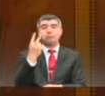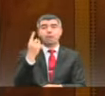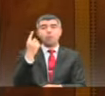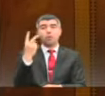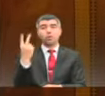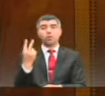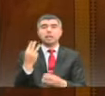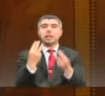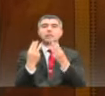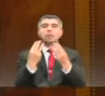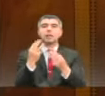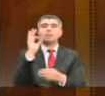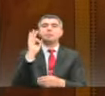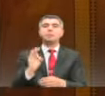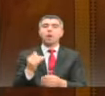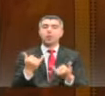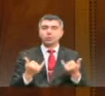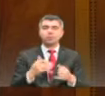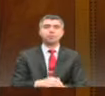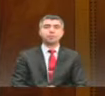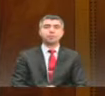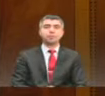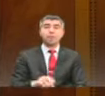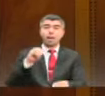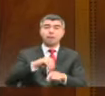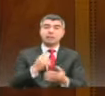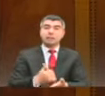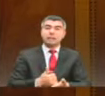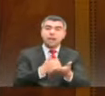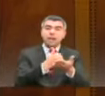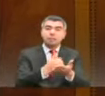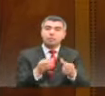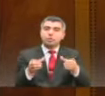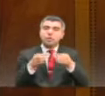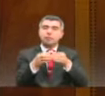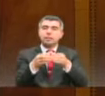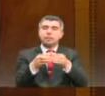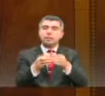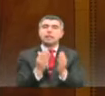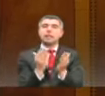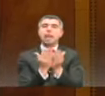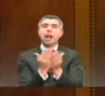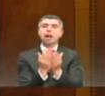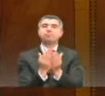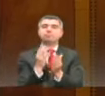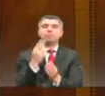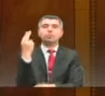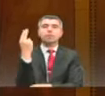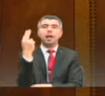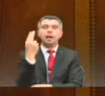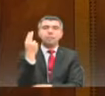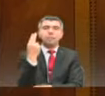33% حاليا. مواصلة الدعم الاجتماعي لفائدة الطلبة وإصلاح نظام المنح